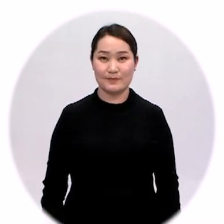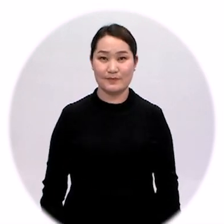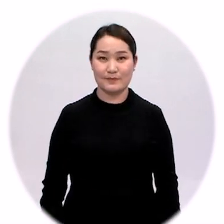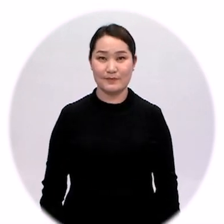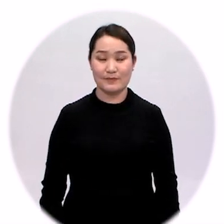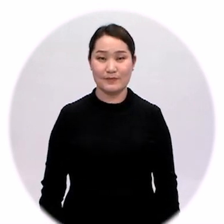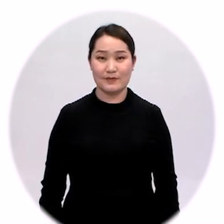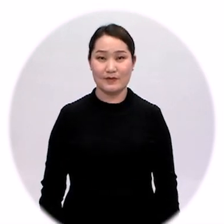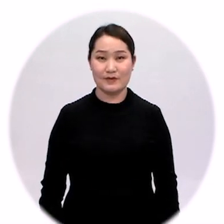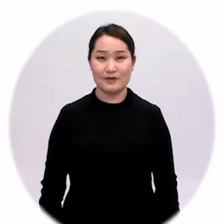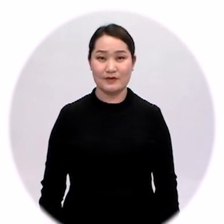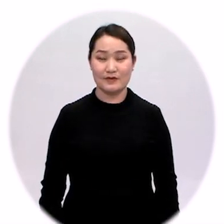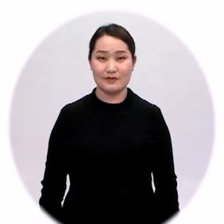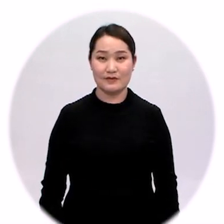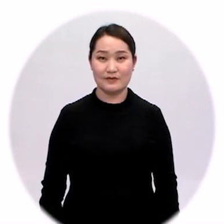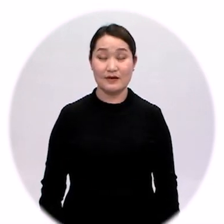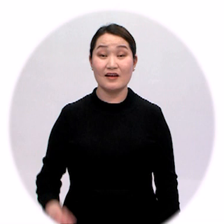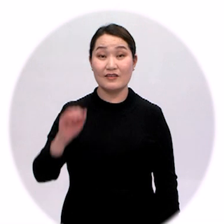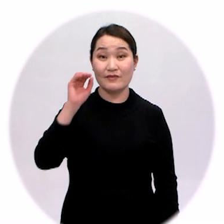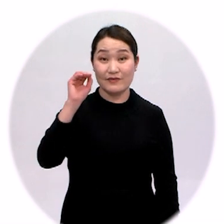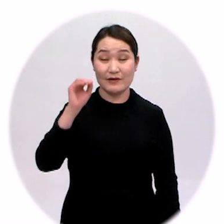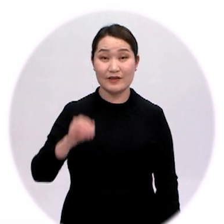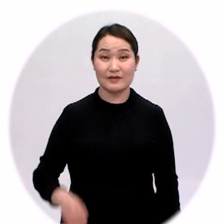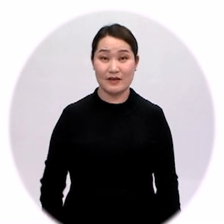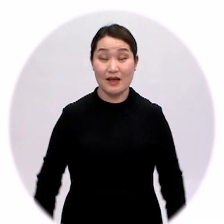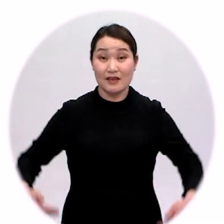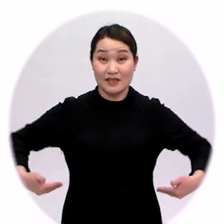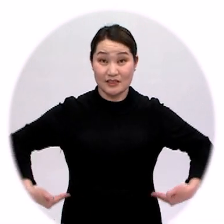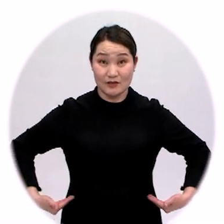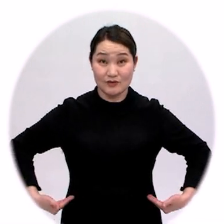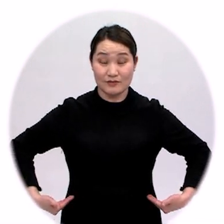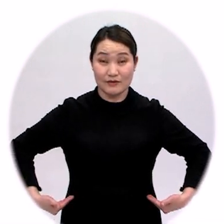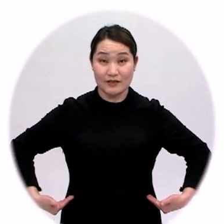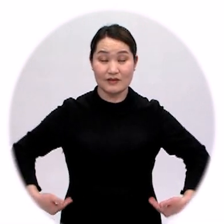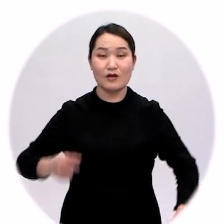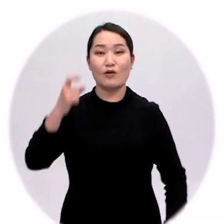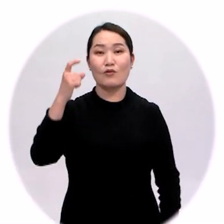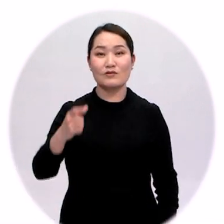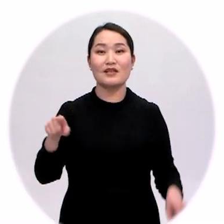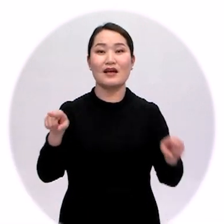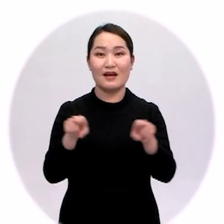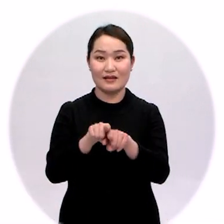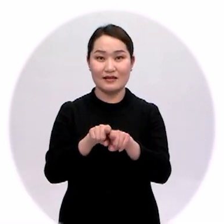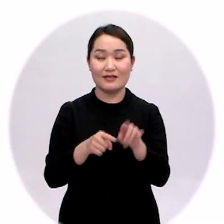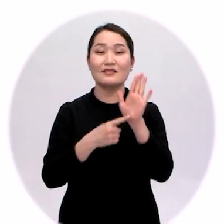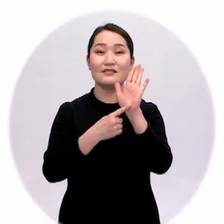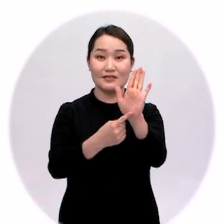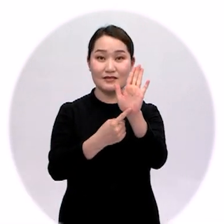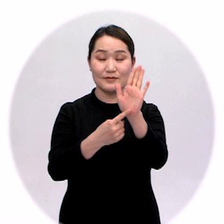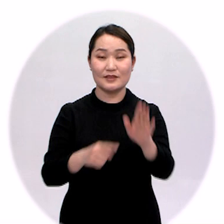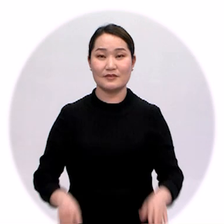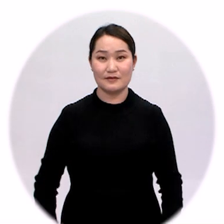Мөн дарамт жижиг F үсгийг ташаага тулсан хүнтэй адилхан зурсан